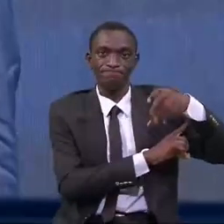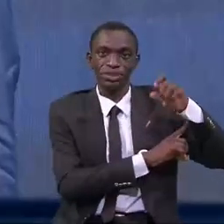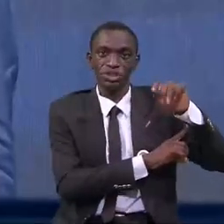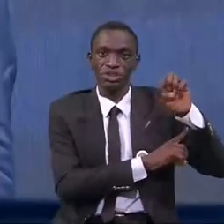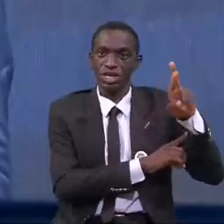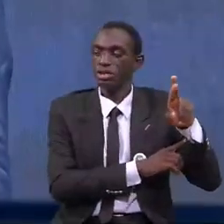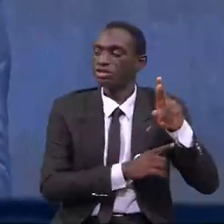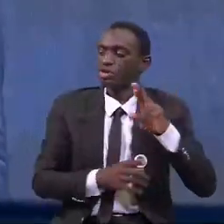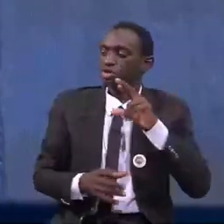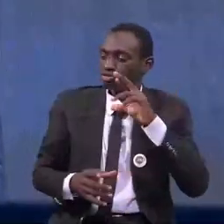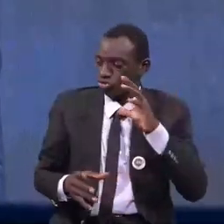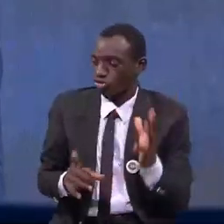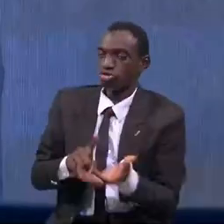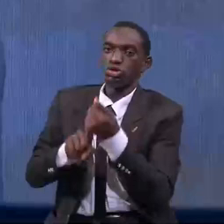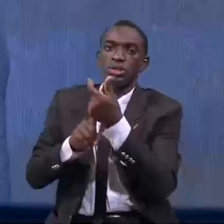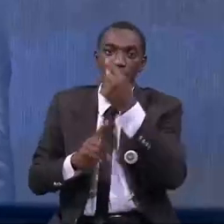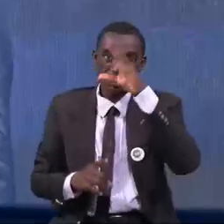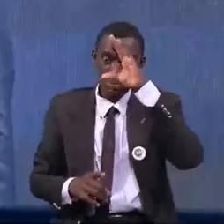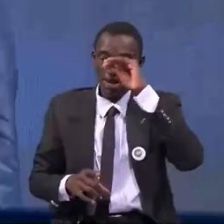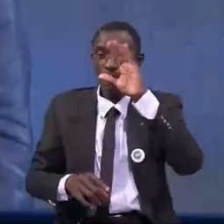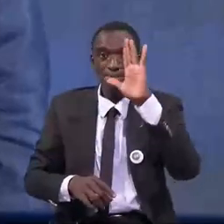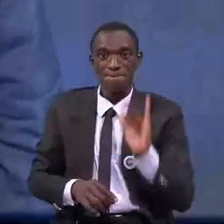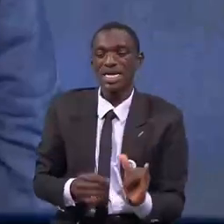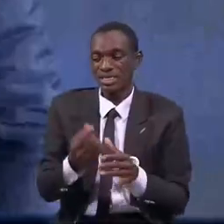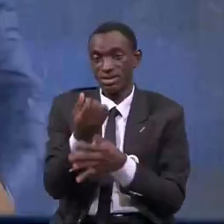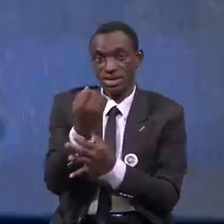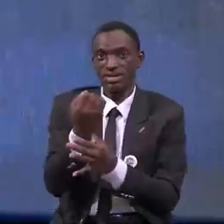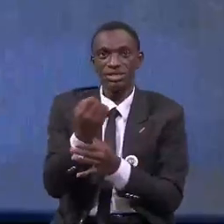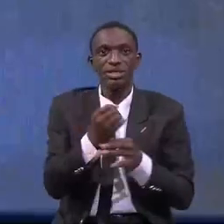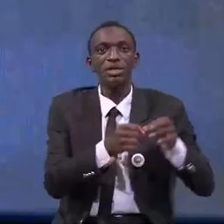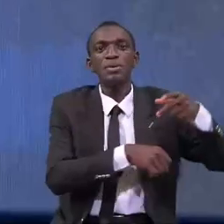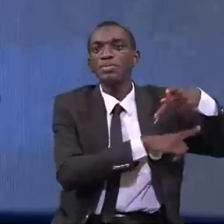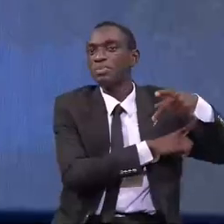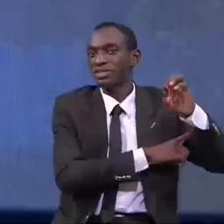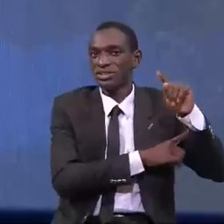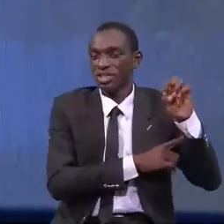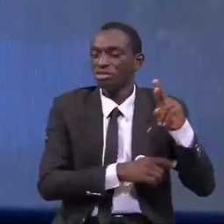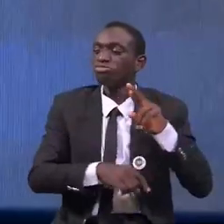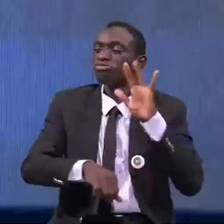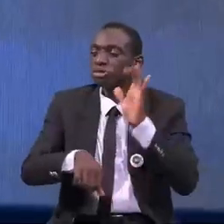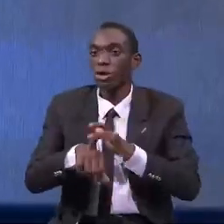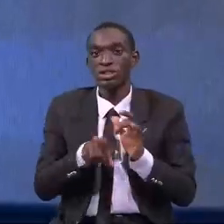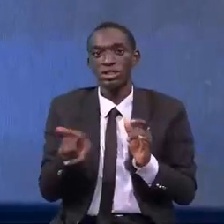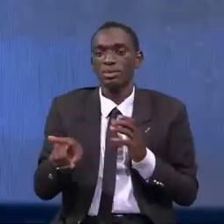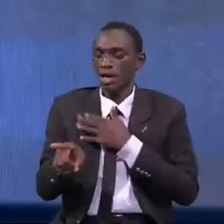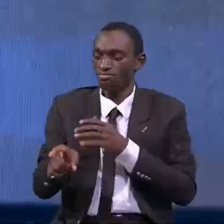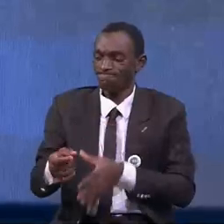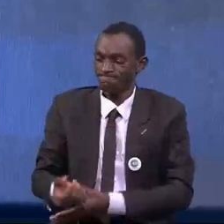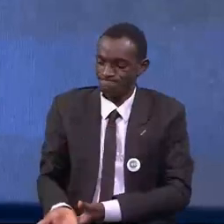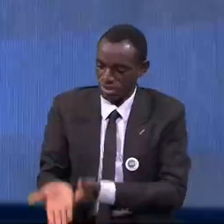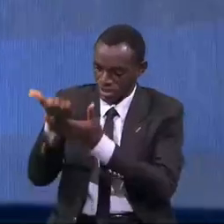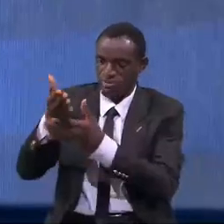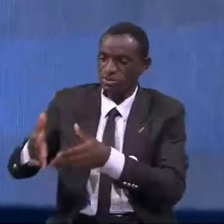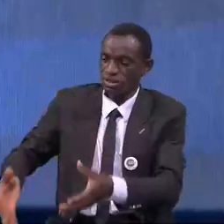il le prenant pas la main droite il a touché il le fit